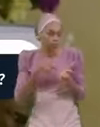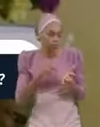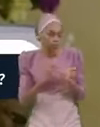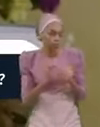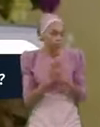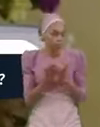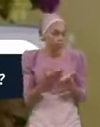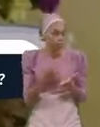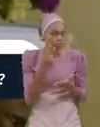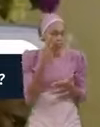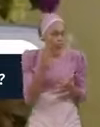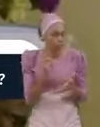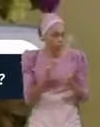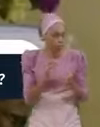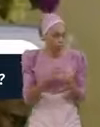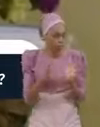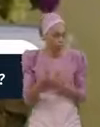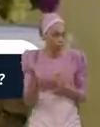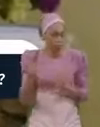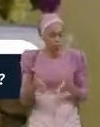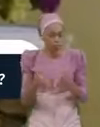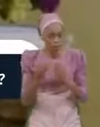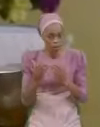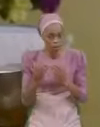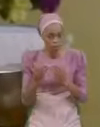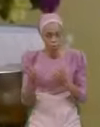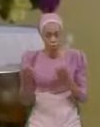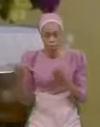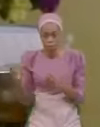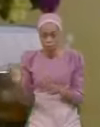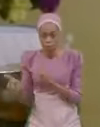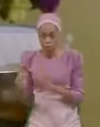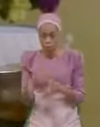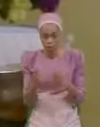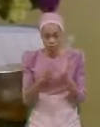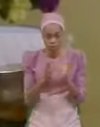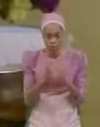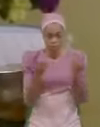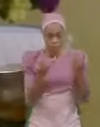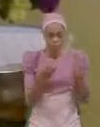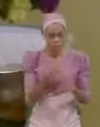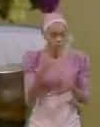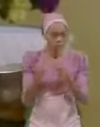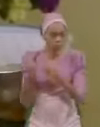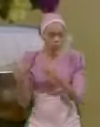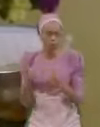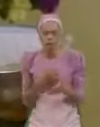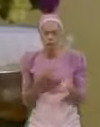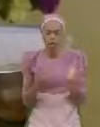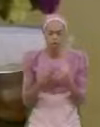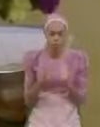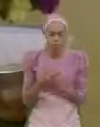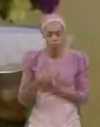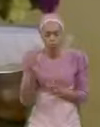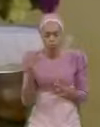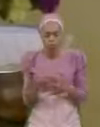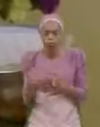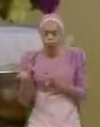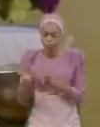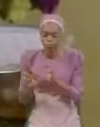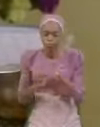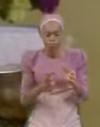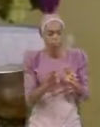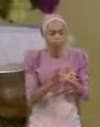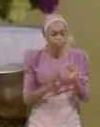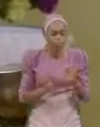que Jésus-Christ on lui a posé beaucoup de questions et il illuminait il donnait les